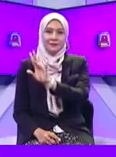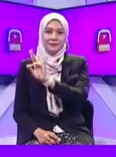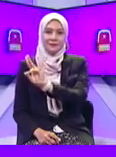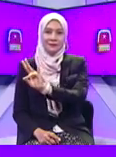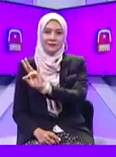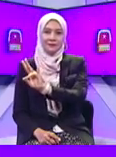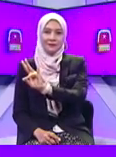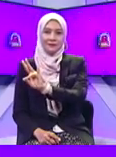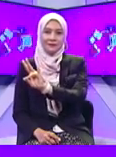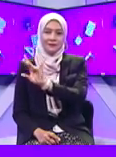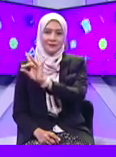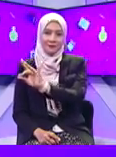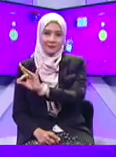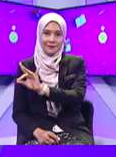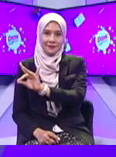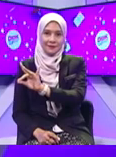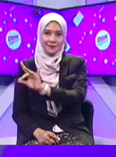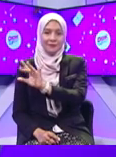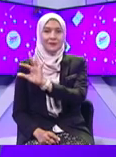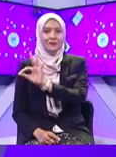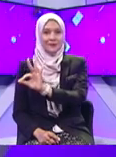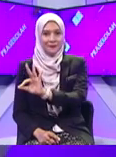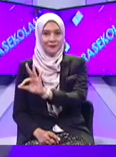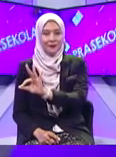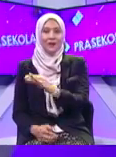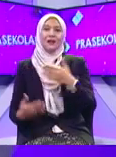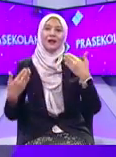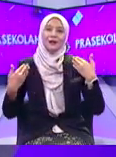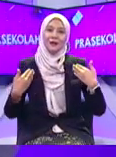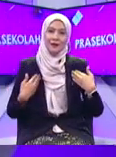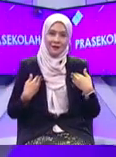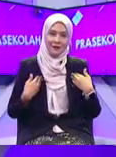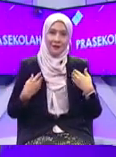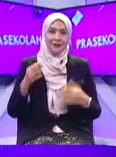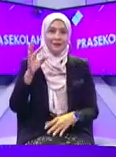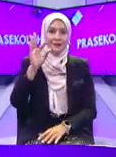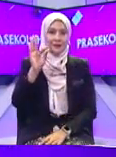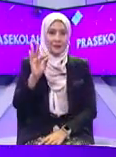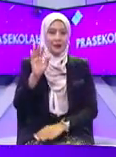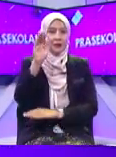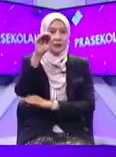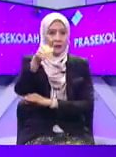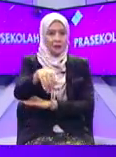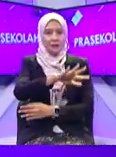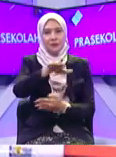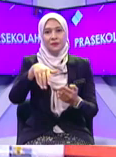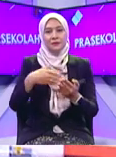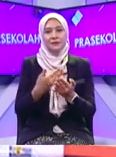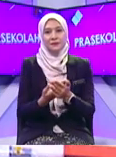tujuh delapan dan sembilan ada 9 oke